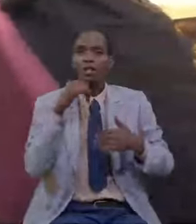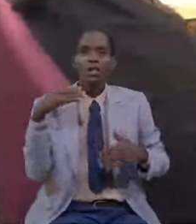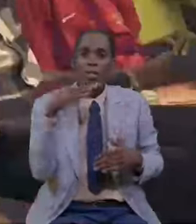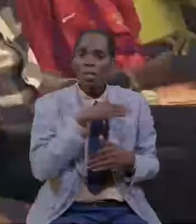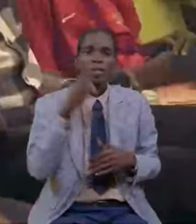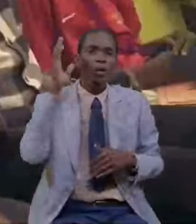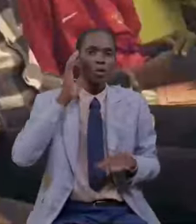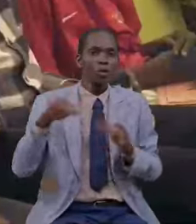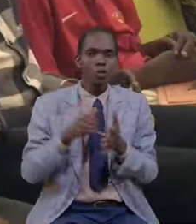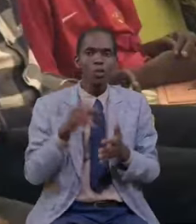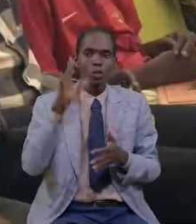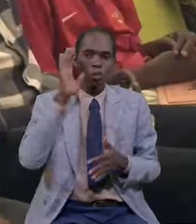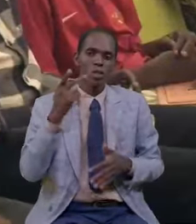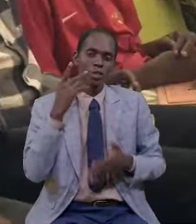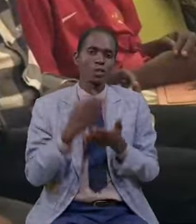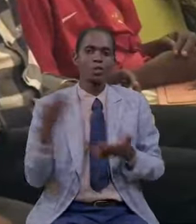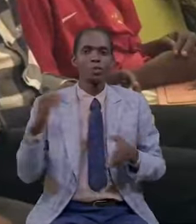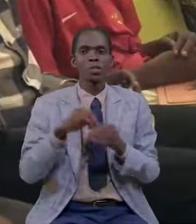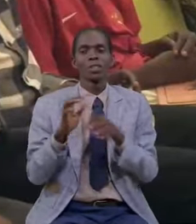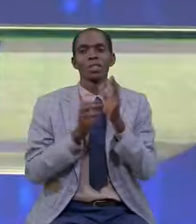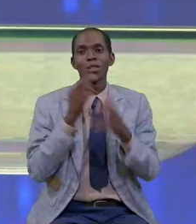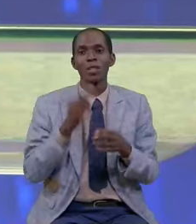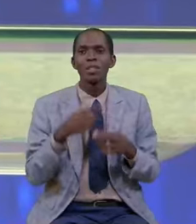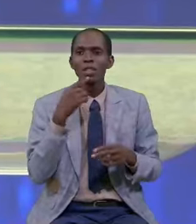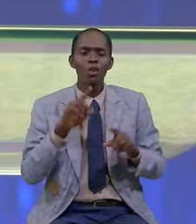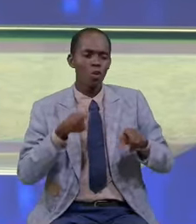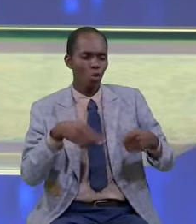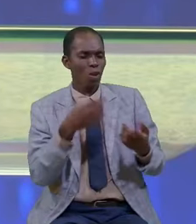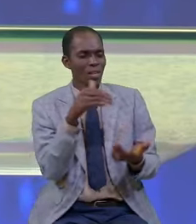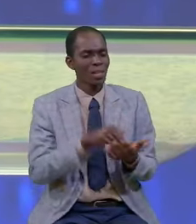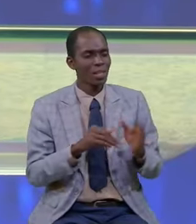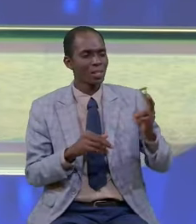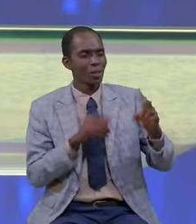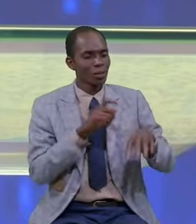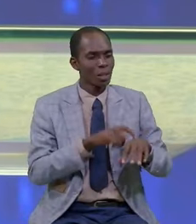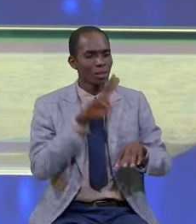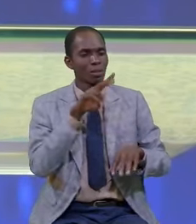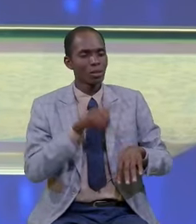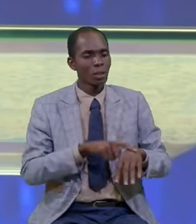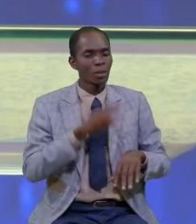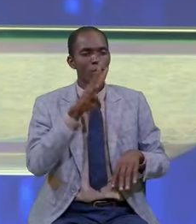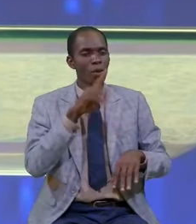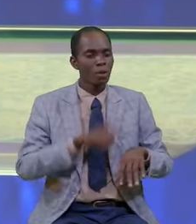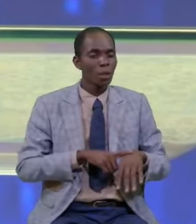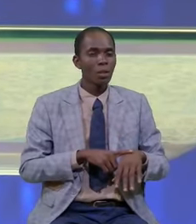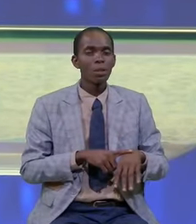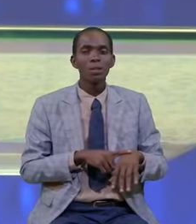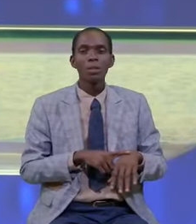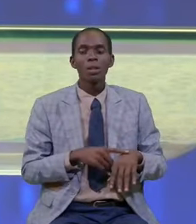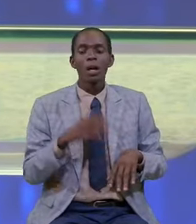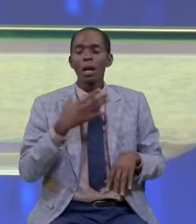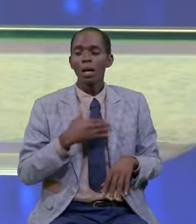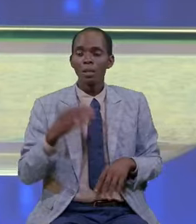vous devez voir quelque chose. Et il dit, va encore, il retourne, troisième fois, quatrième fois, Élie continue de